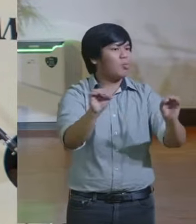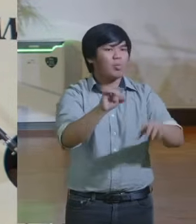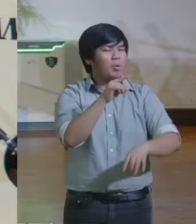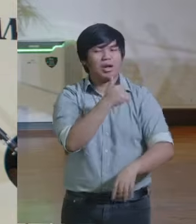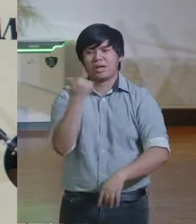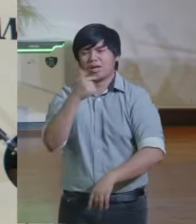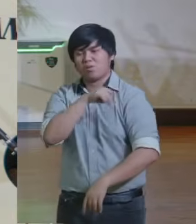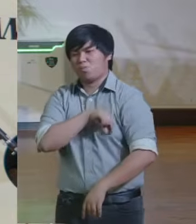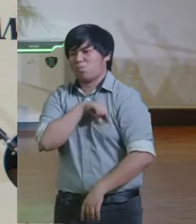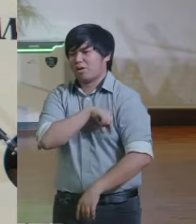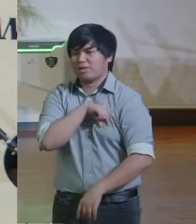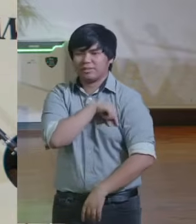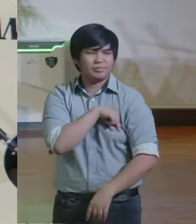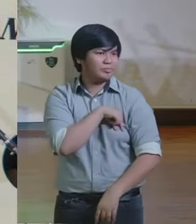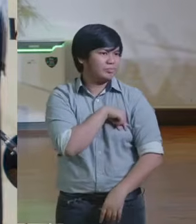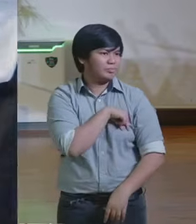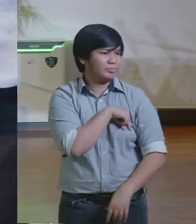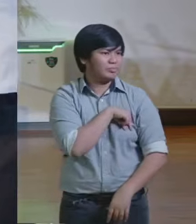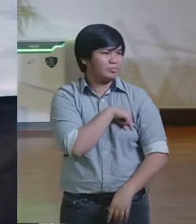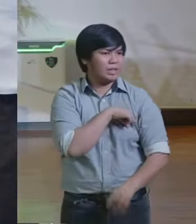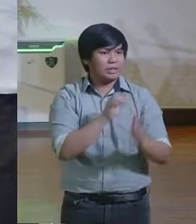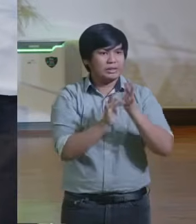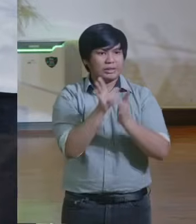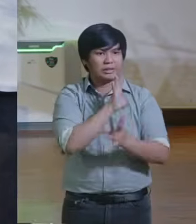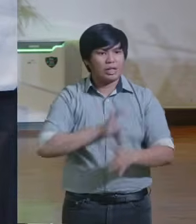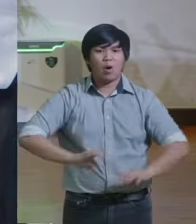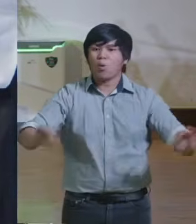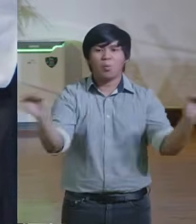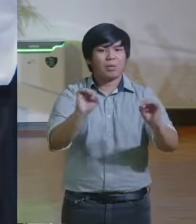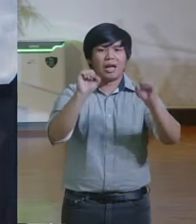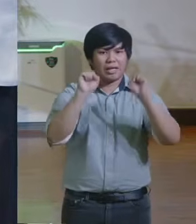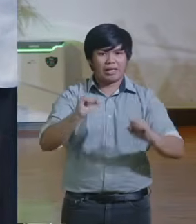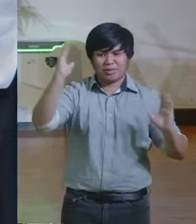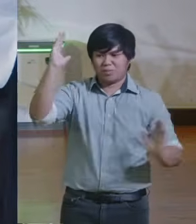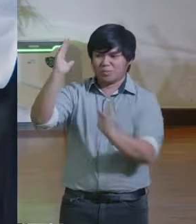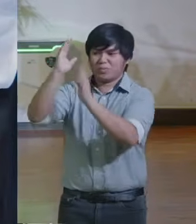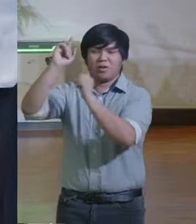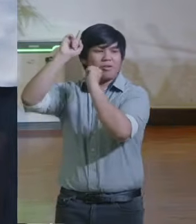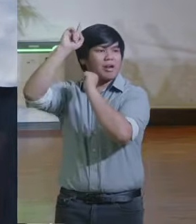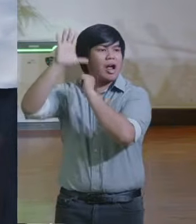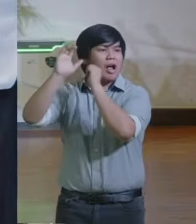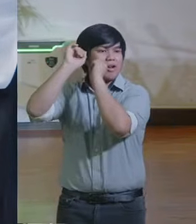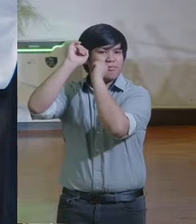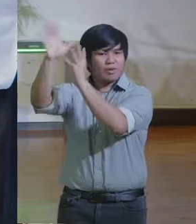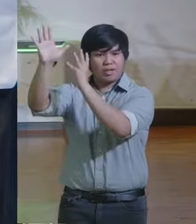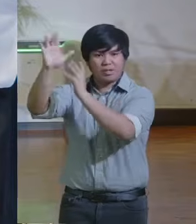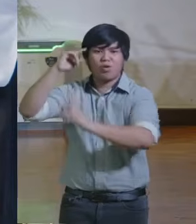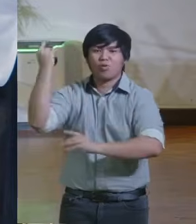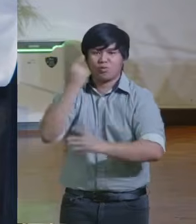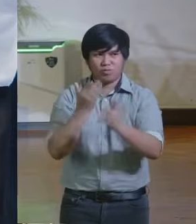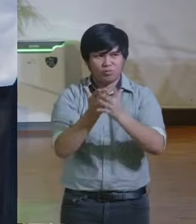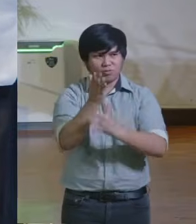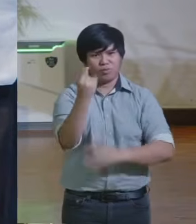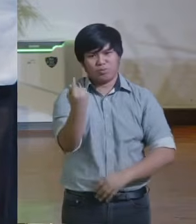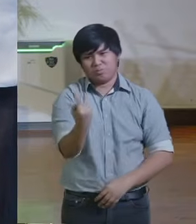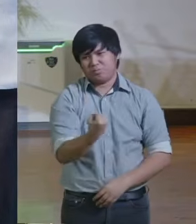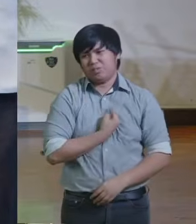Kaya naman sinabi niya, no one comes to the Father except by me.